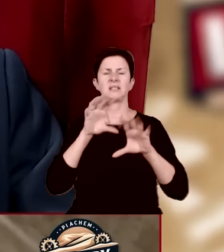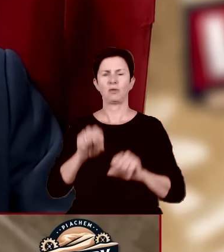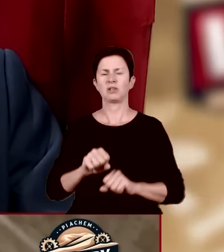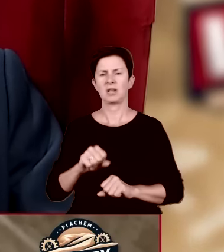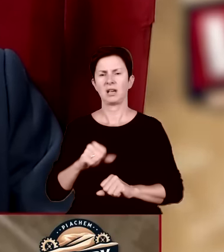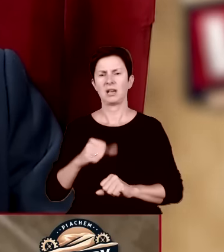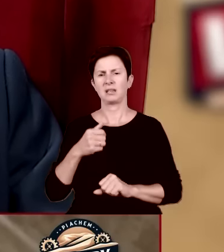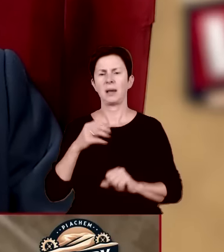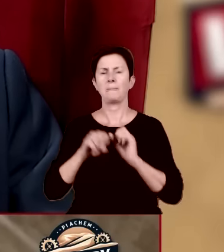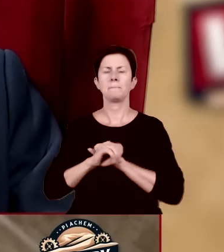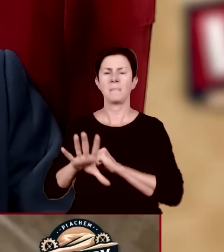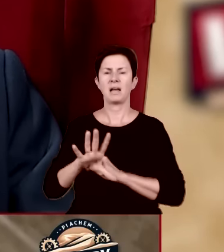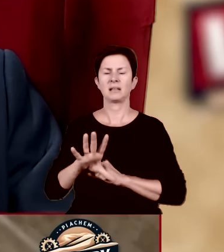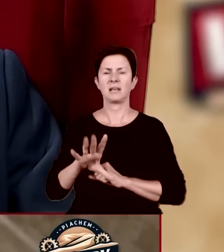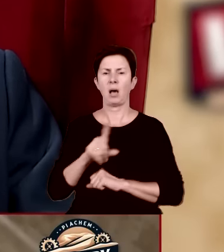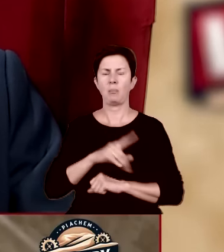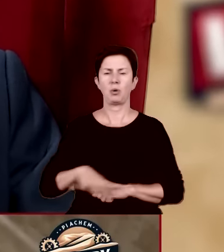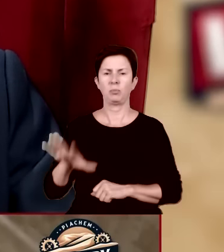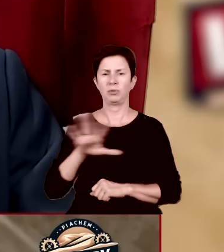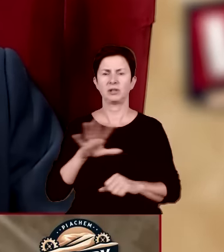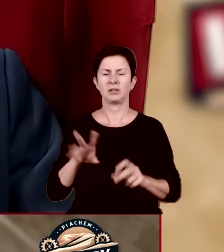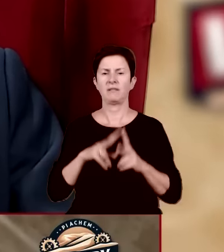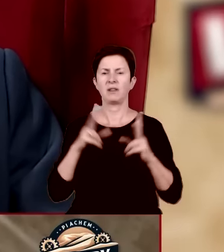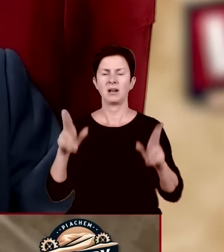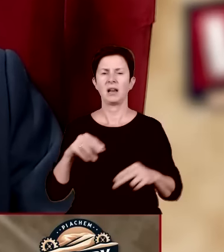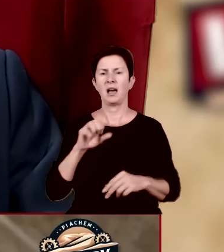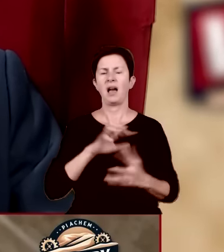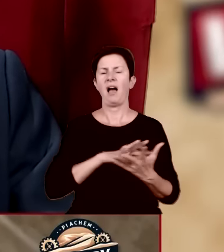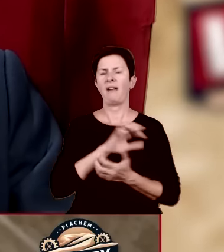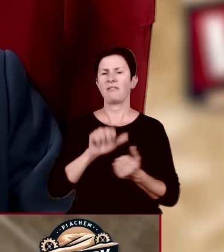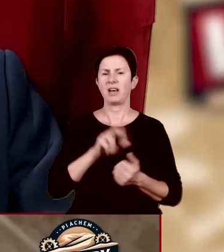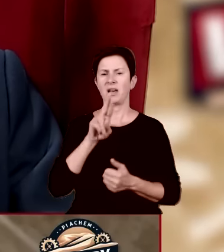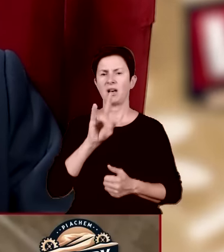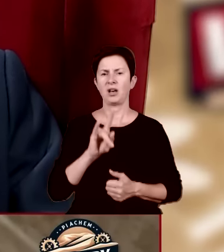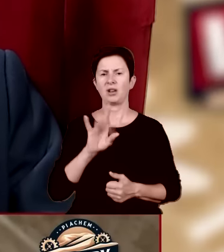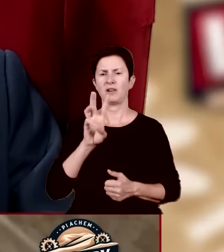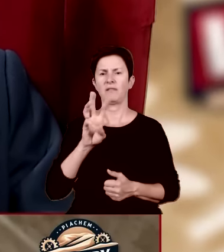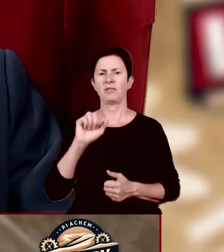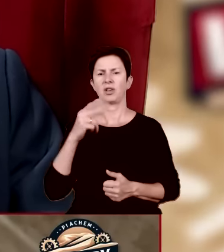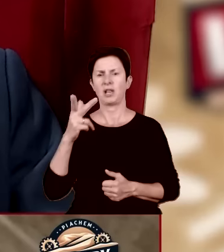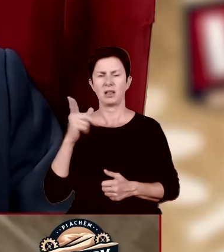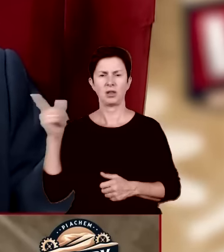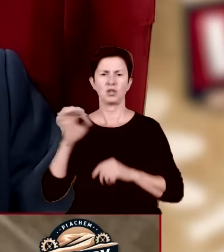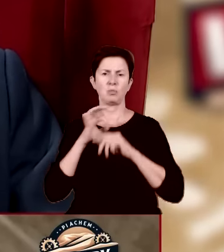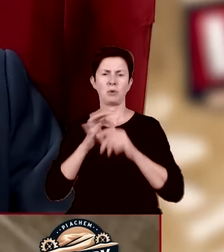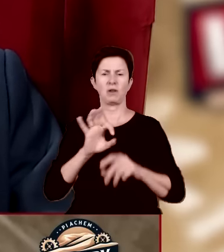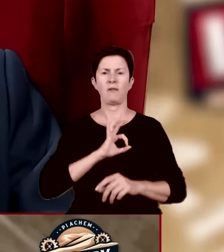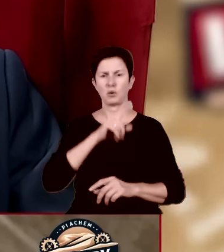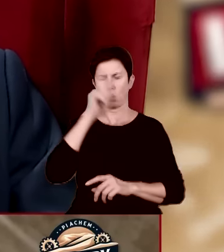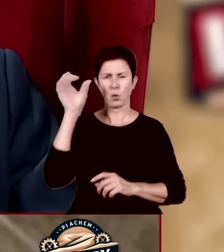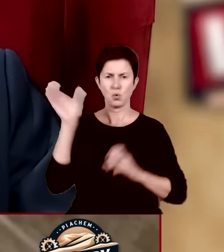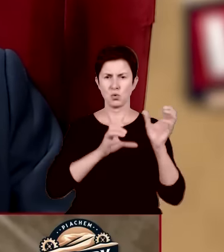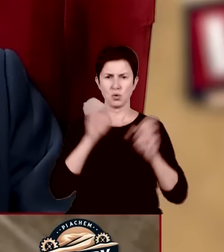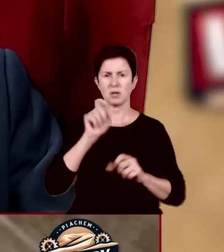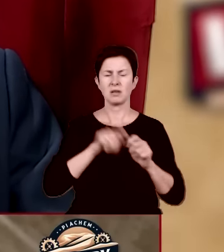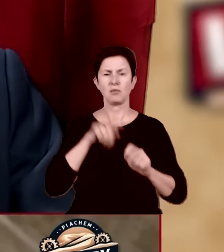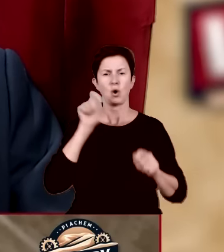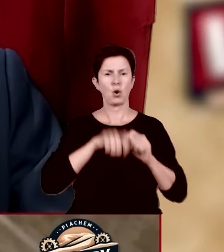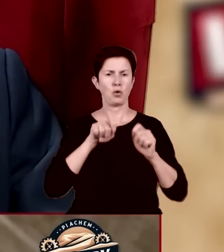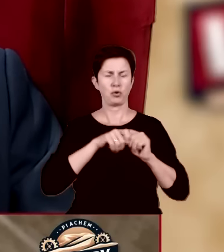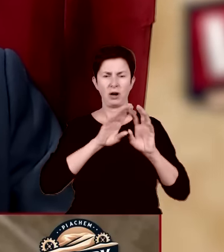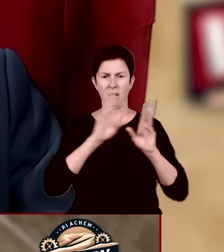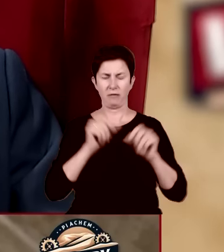czasach ordynackiej, w czasach tak zwanej afery Rywina. Wszędzie wstawiał swoich ludzi, wprowadzał cenzurę. Ale pani no i Żukowska we własnej partii